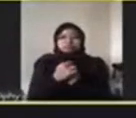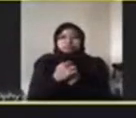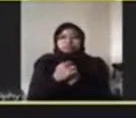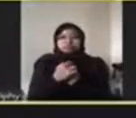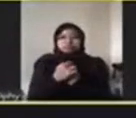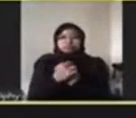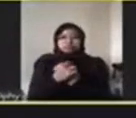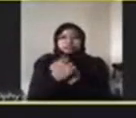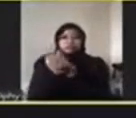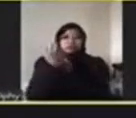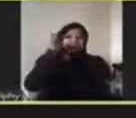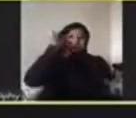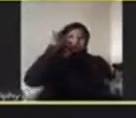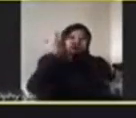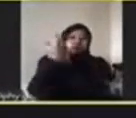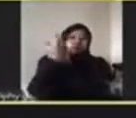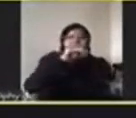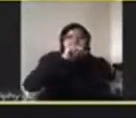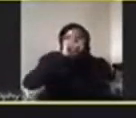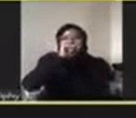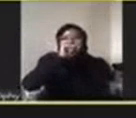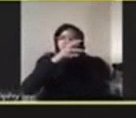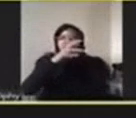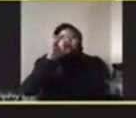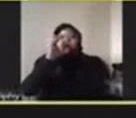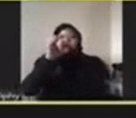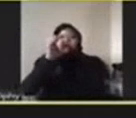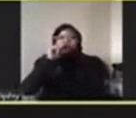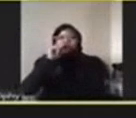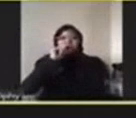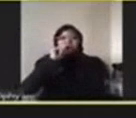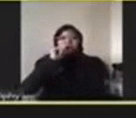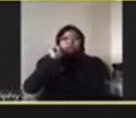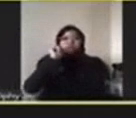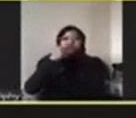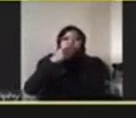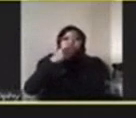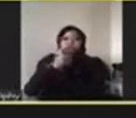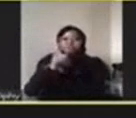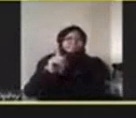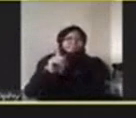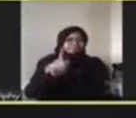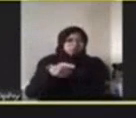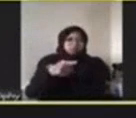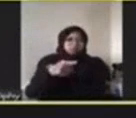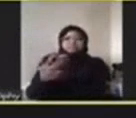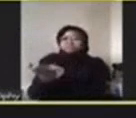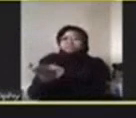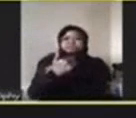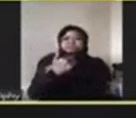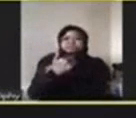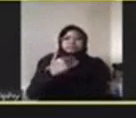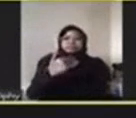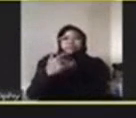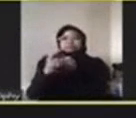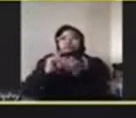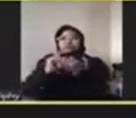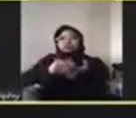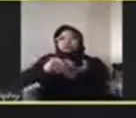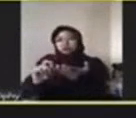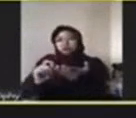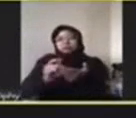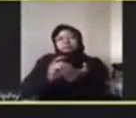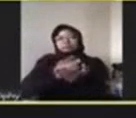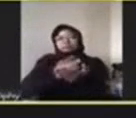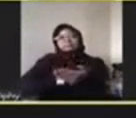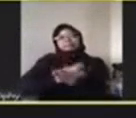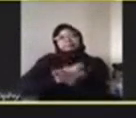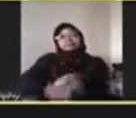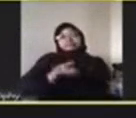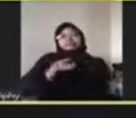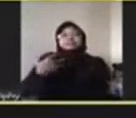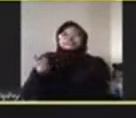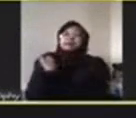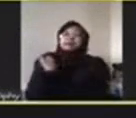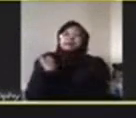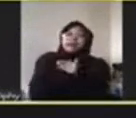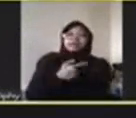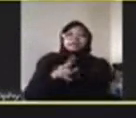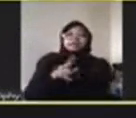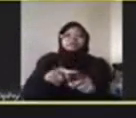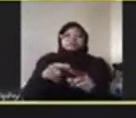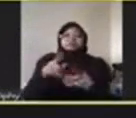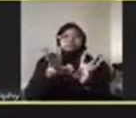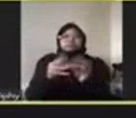yang mengatakan bahwa orang tua itu nyuruh anaknya sekolah tuh karena dia udah jenuh mendampingi, ternyata di sini hanya 3%.